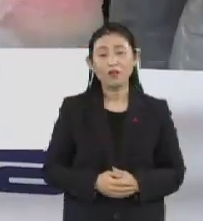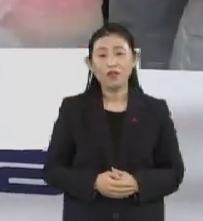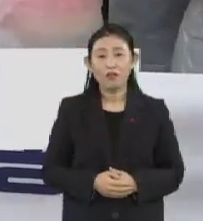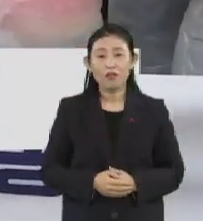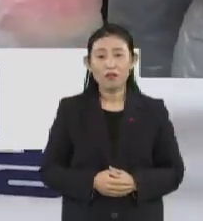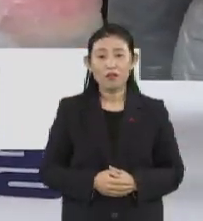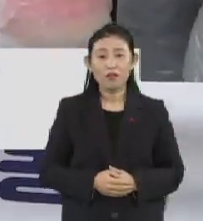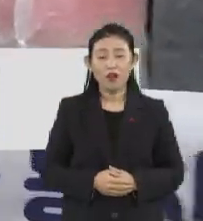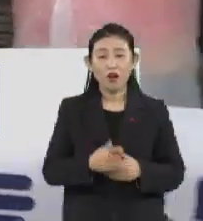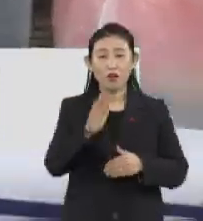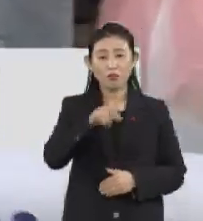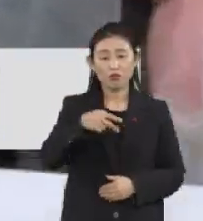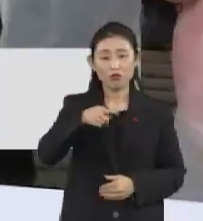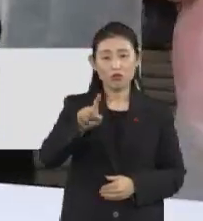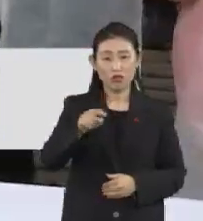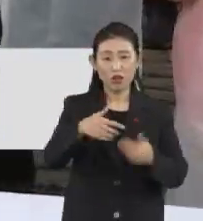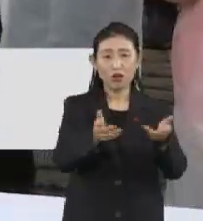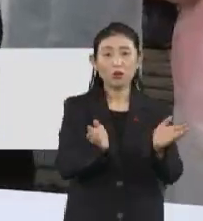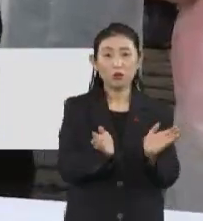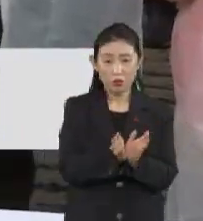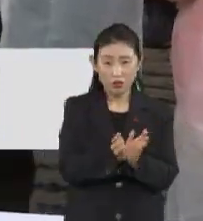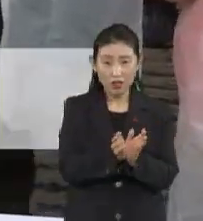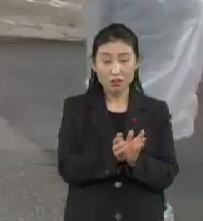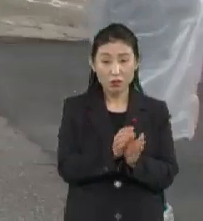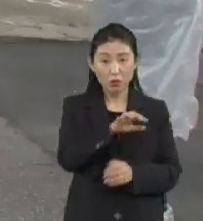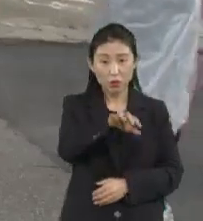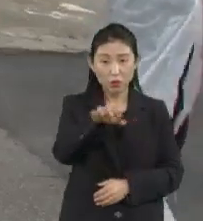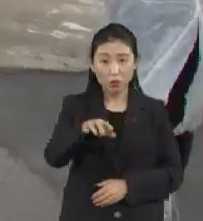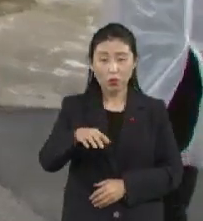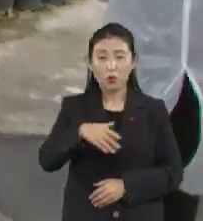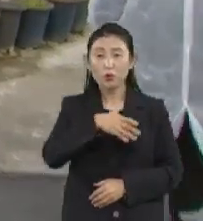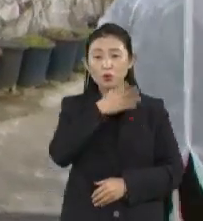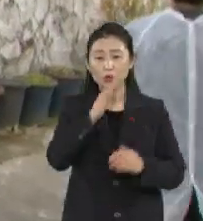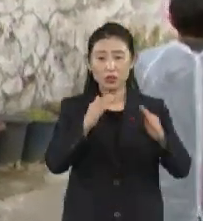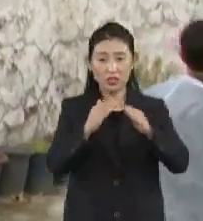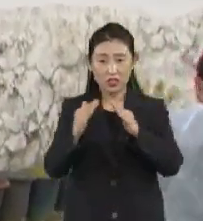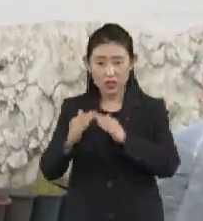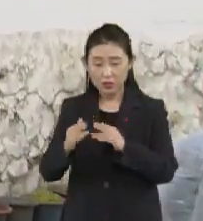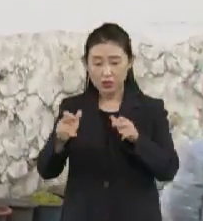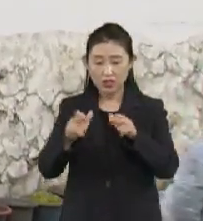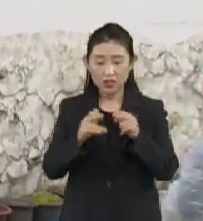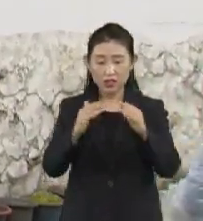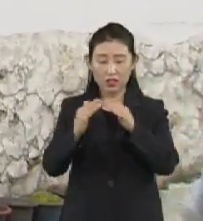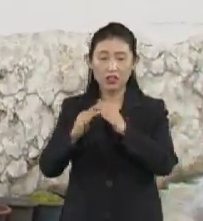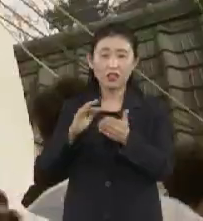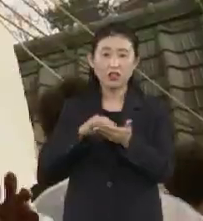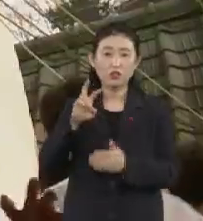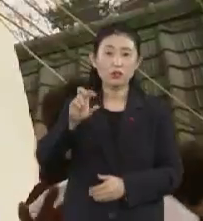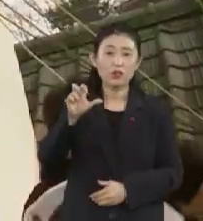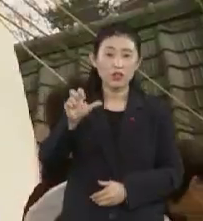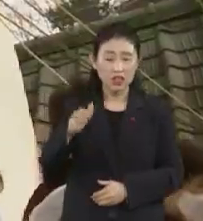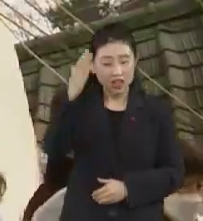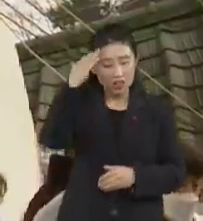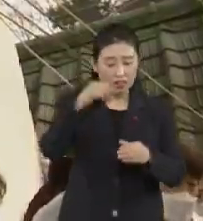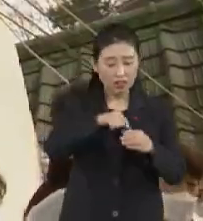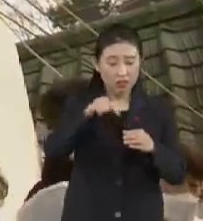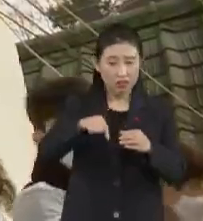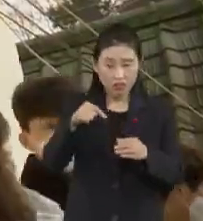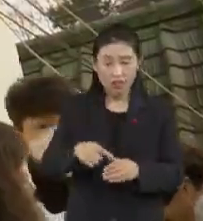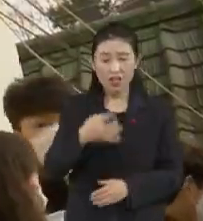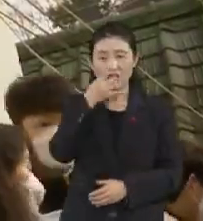대전 만들기 봉사활동에 나서 중국 부사동 일대 홀로 사는 노인과 장애인 25가구에 연탄과